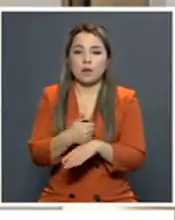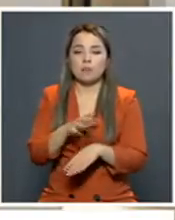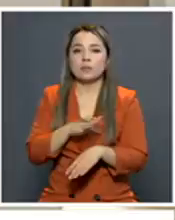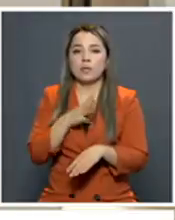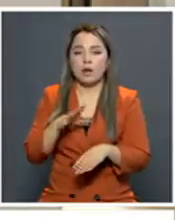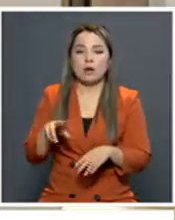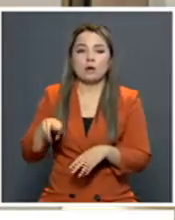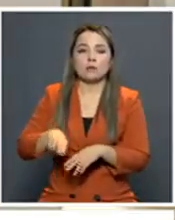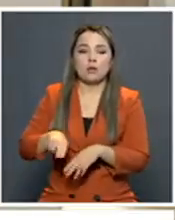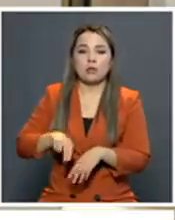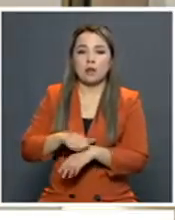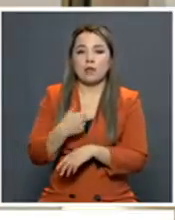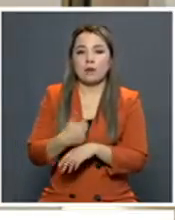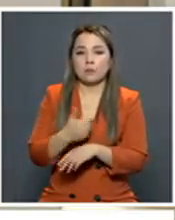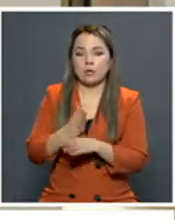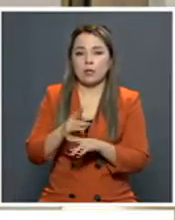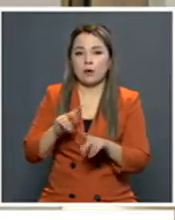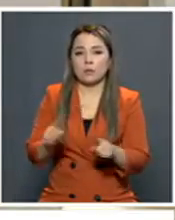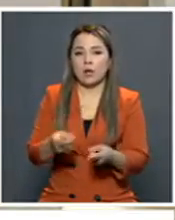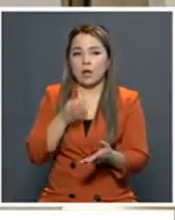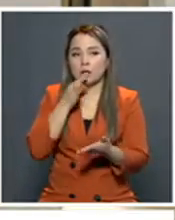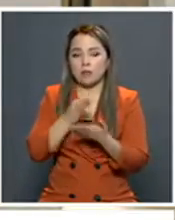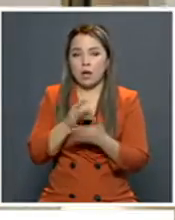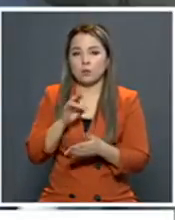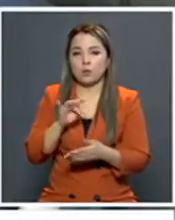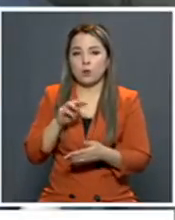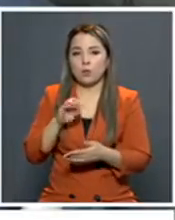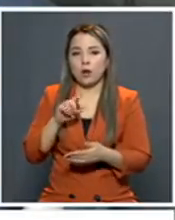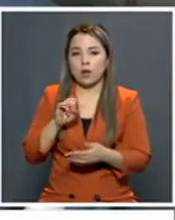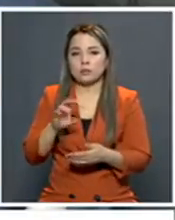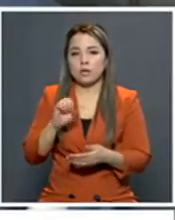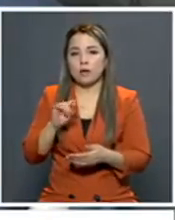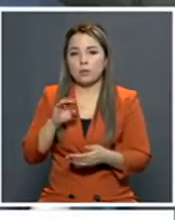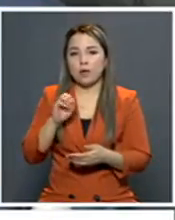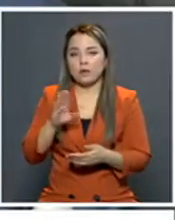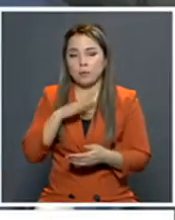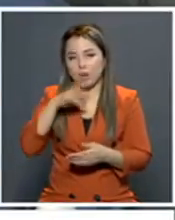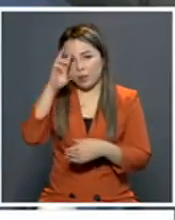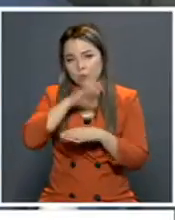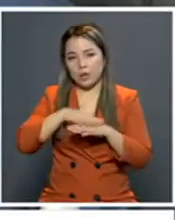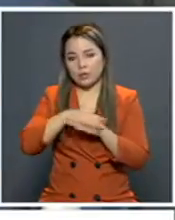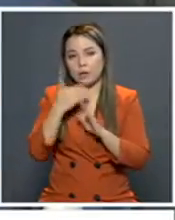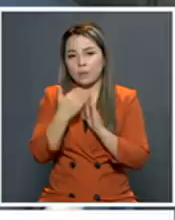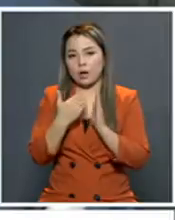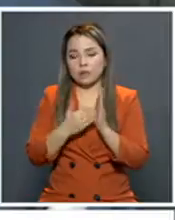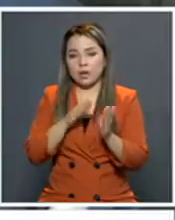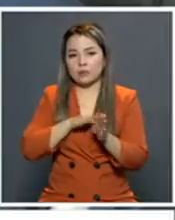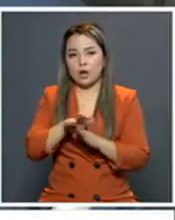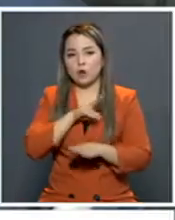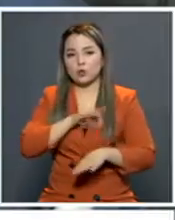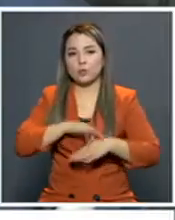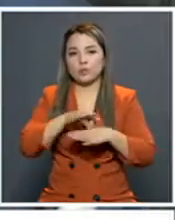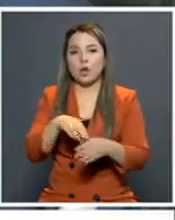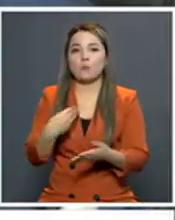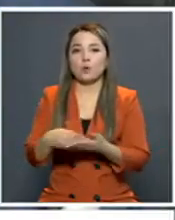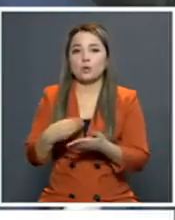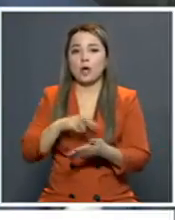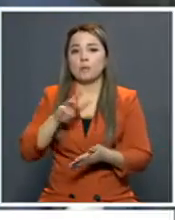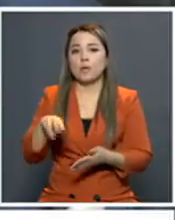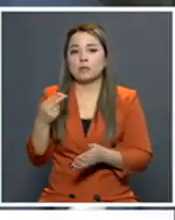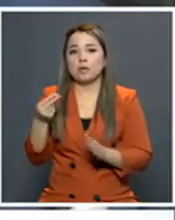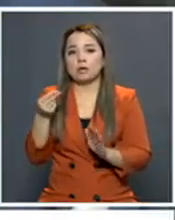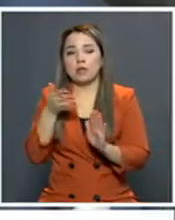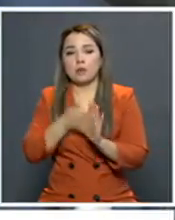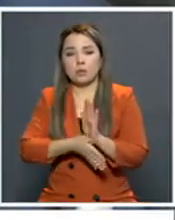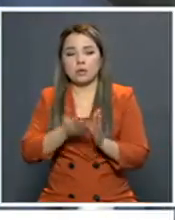да қамауға алынды. Тергеу мәліметтеріне сәйкес Нұрмұхан Сарыбаев мемлекеттік бағдарламаларды іске асыру үшін бөлінген бюджеттің миллиардтарын депозитке